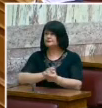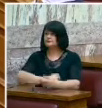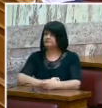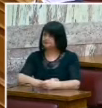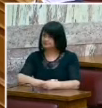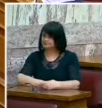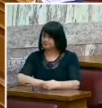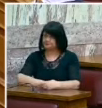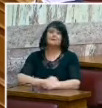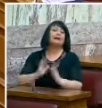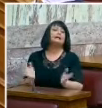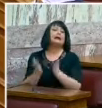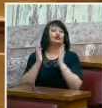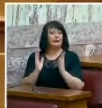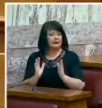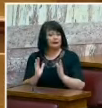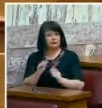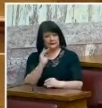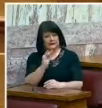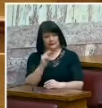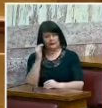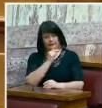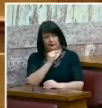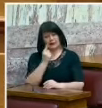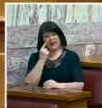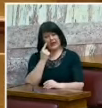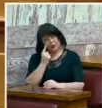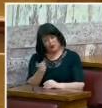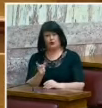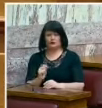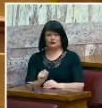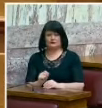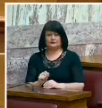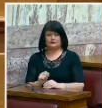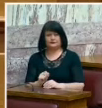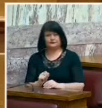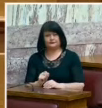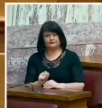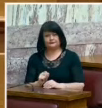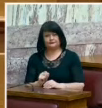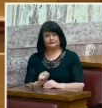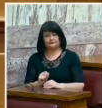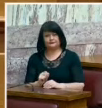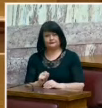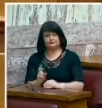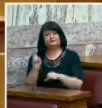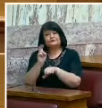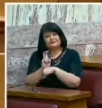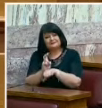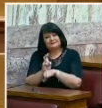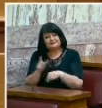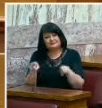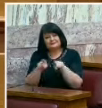Και εν πάση περιπτώσει, κύριε Τσίπρα, για κοιτάξτε λίγο προς τον συγκυβερνήτη σας.